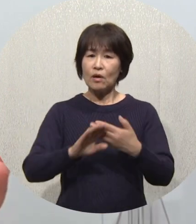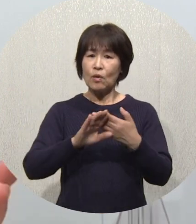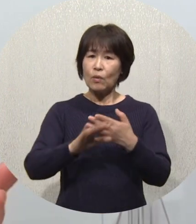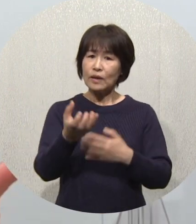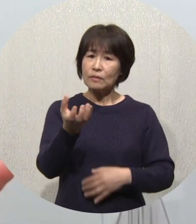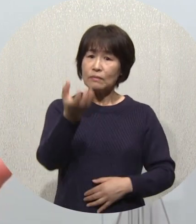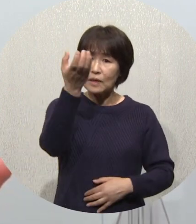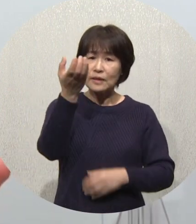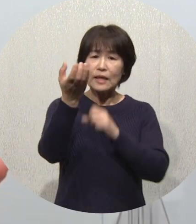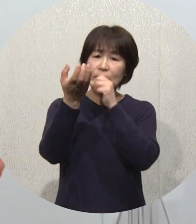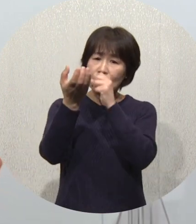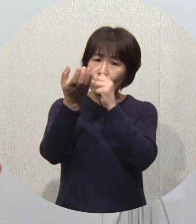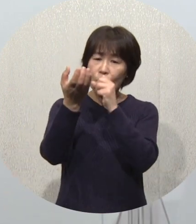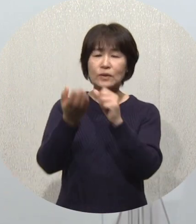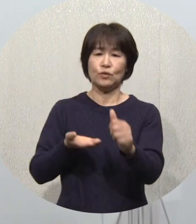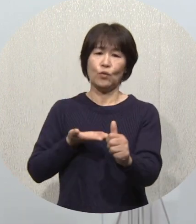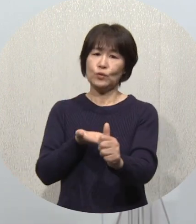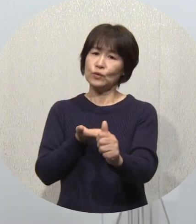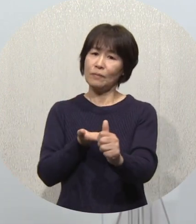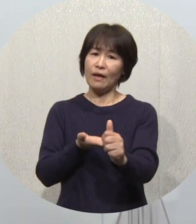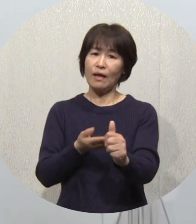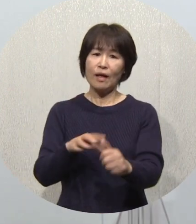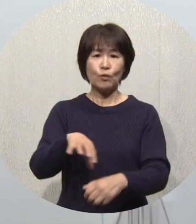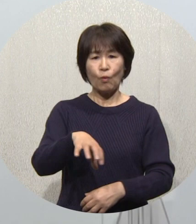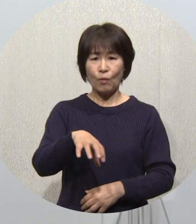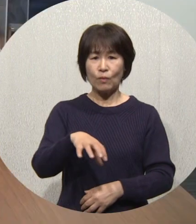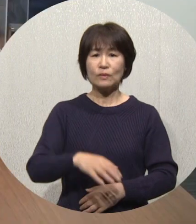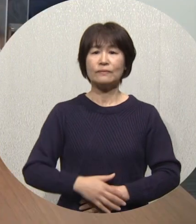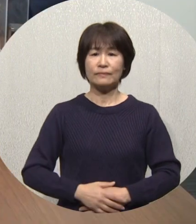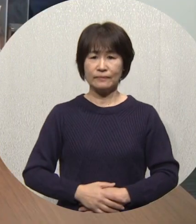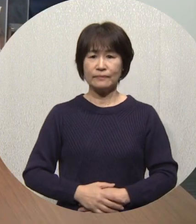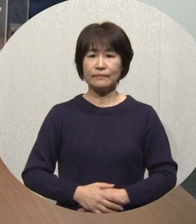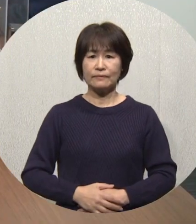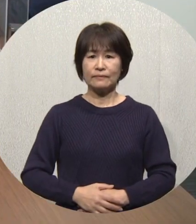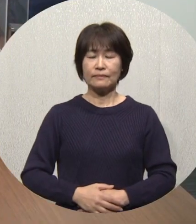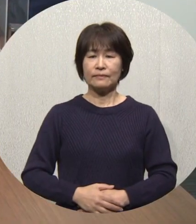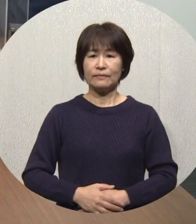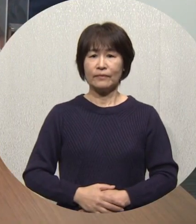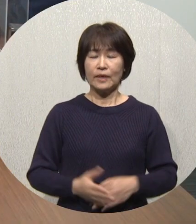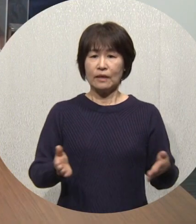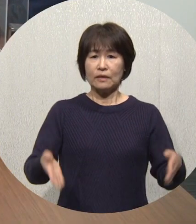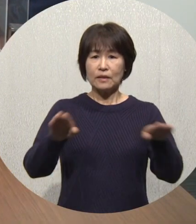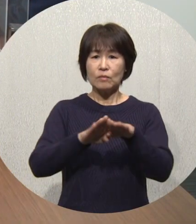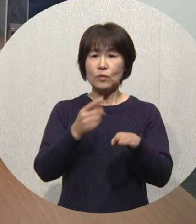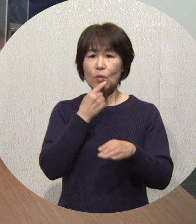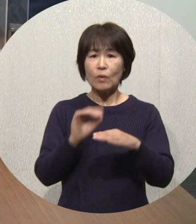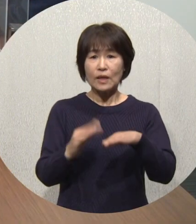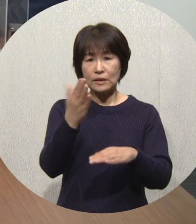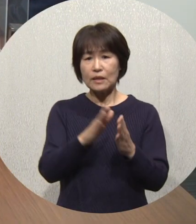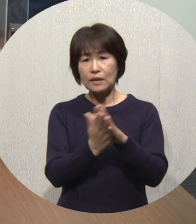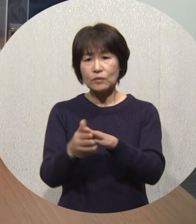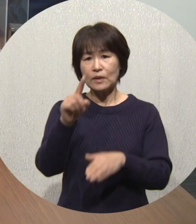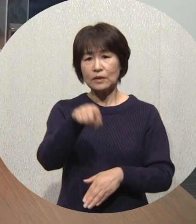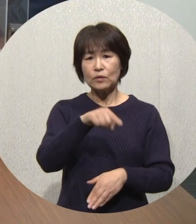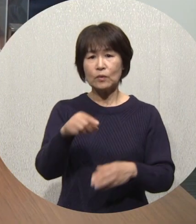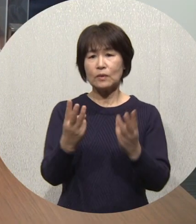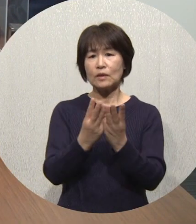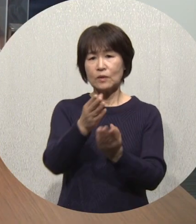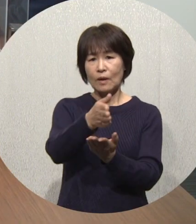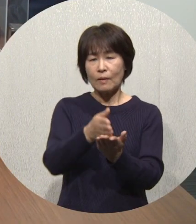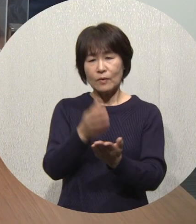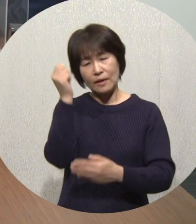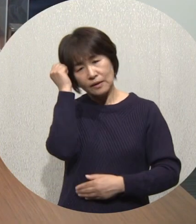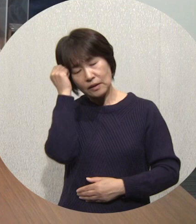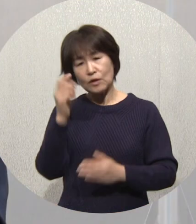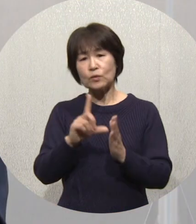もここにつけると効果的ですよっていう場所はありますか？ はい、建物火災で亡くなった方の約半数が